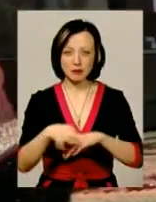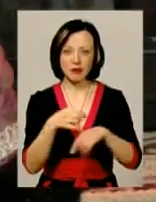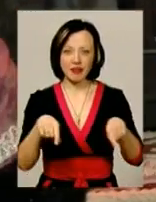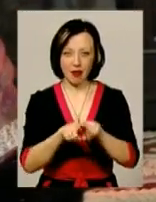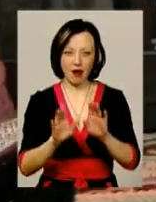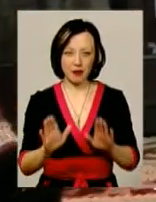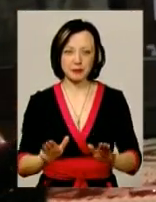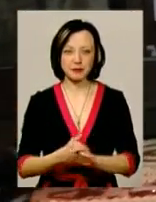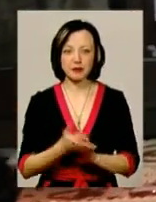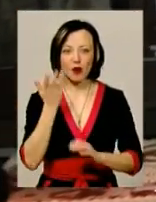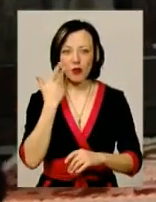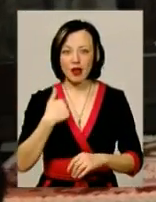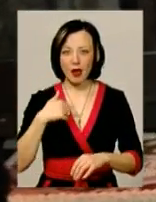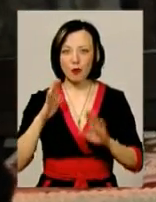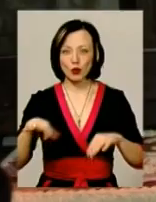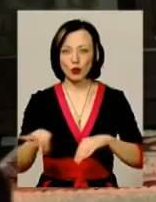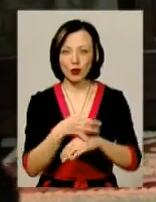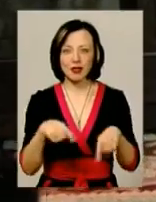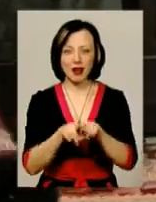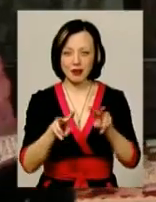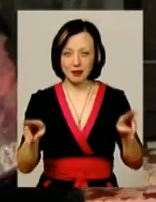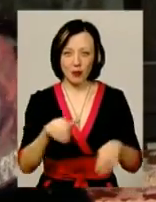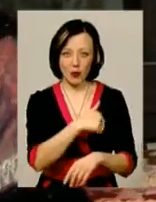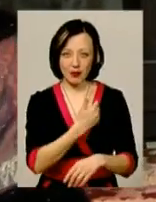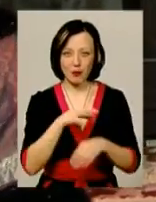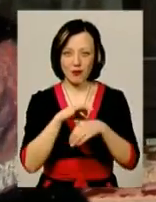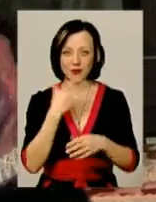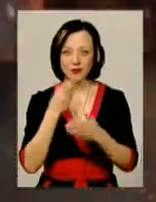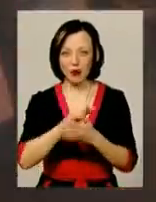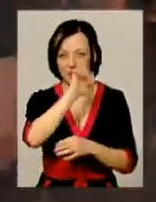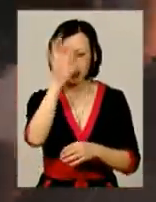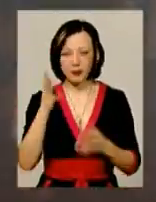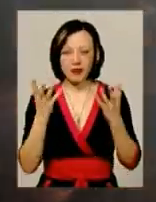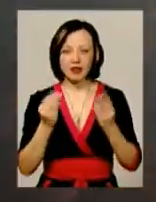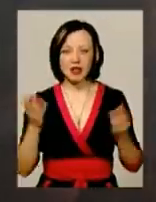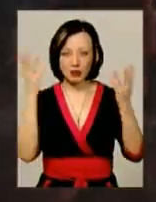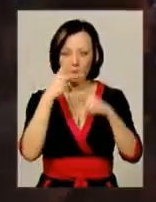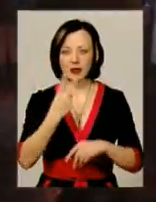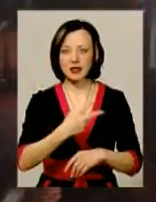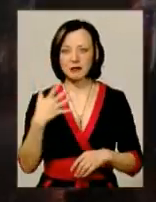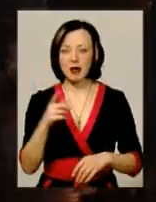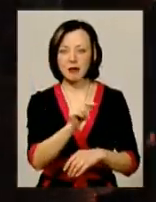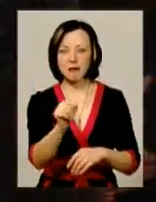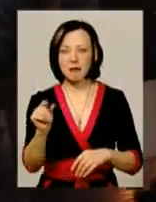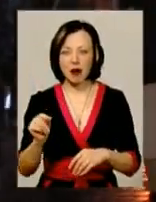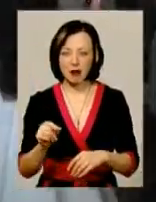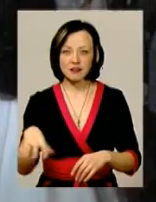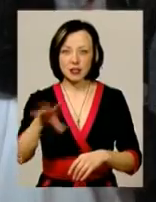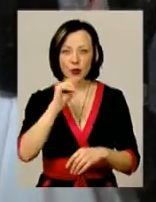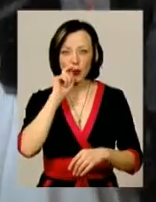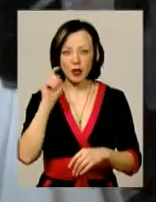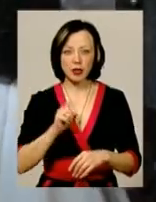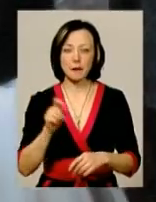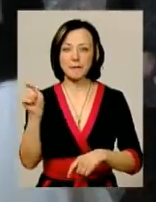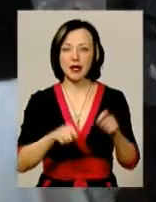так. Коли я буду одружуватися, я би хотів, щоб так само провів би своє весілля. У день закоханих 25 пар закоханих з усієї